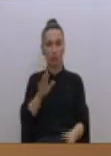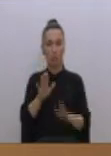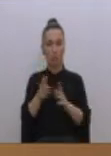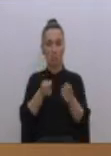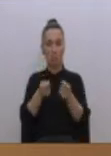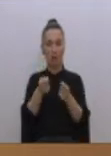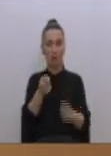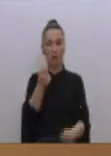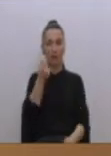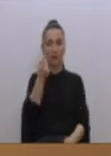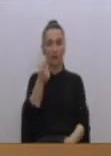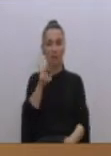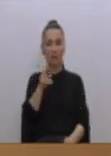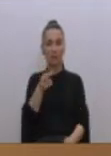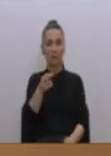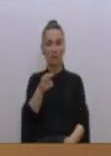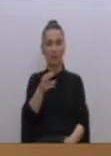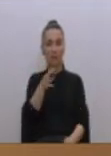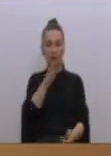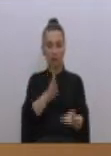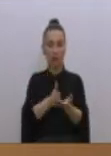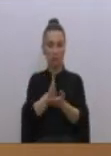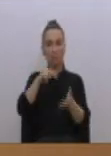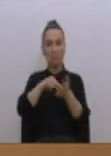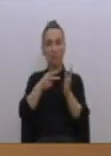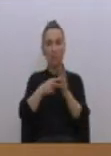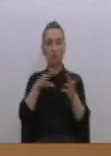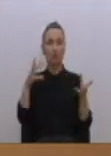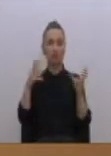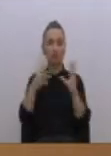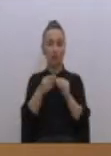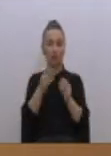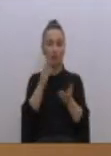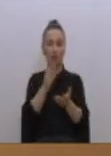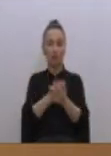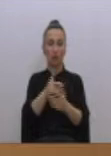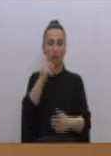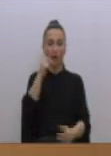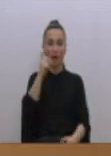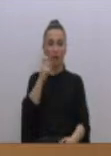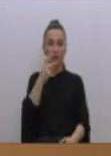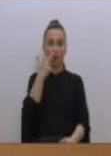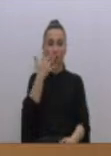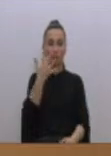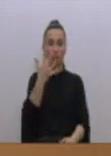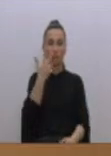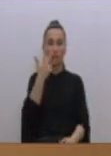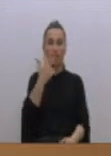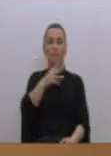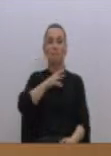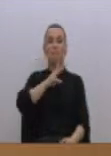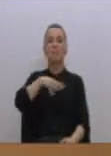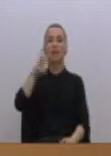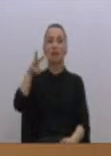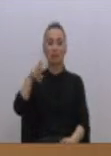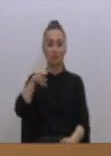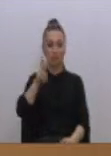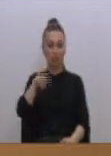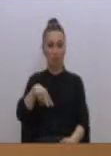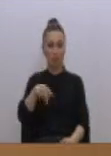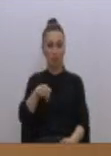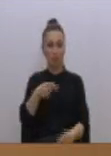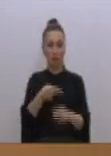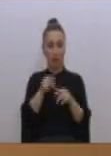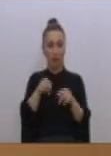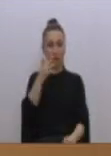მართველობის 11 წლის განმავლობაში ჩვენი არის 153 მილიარდი ლარი.